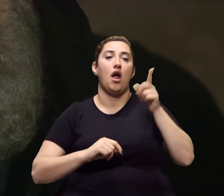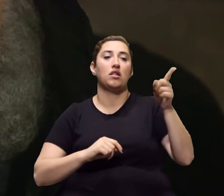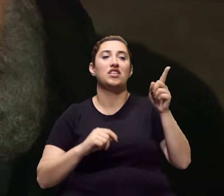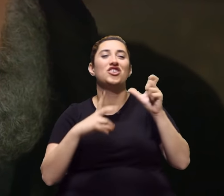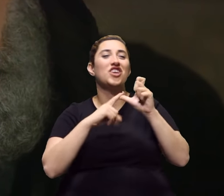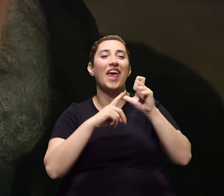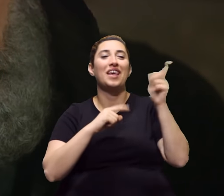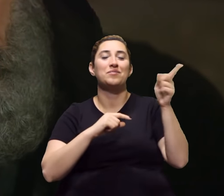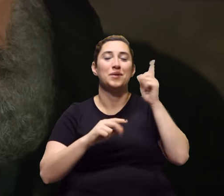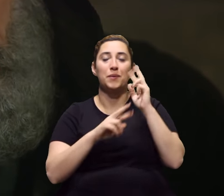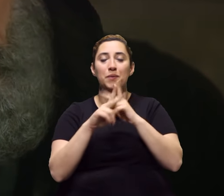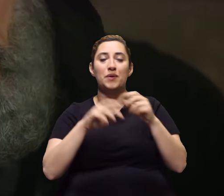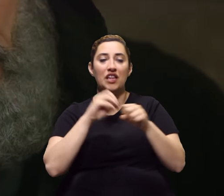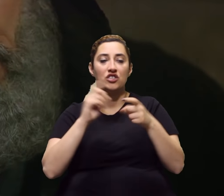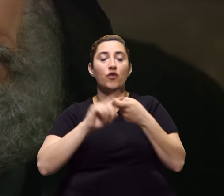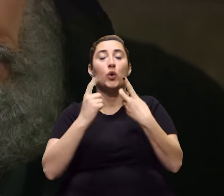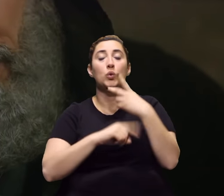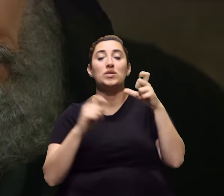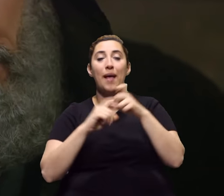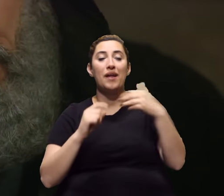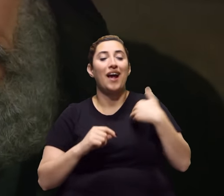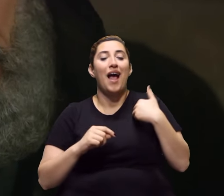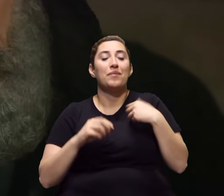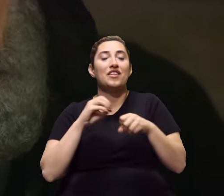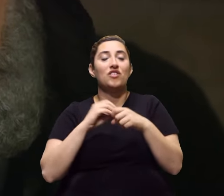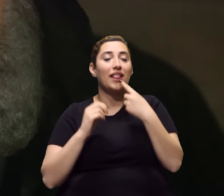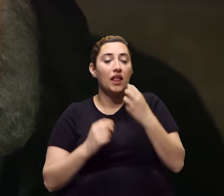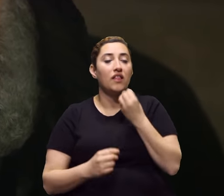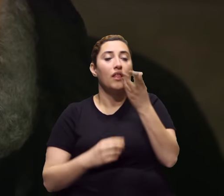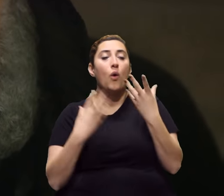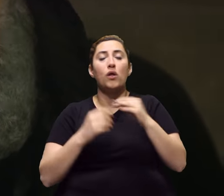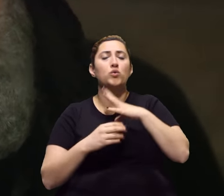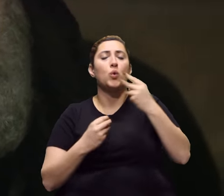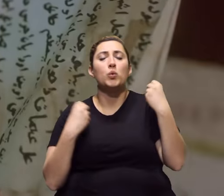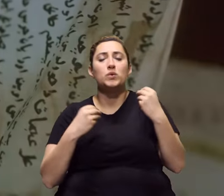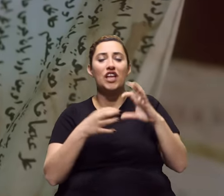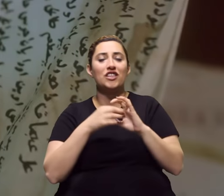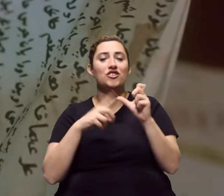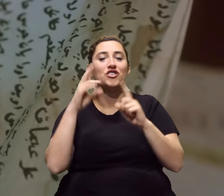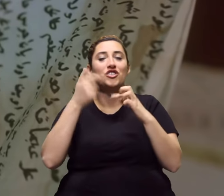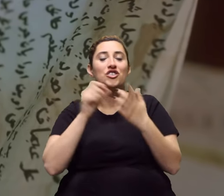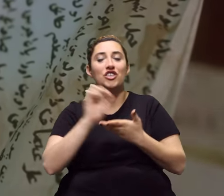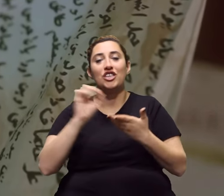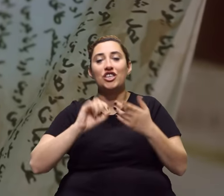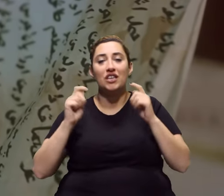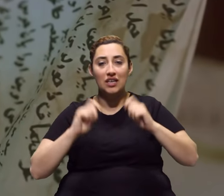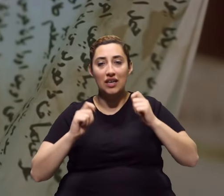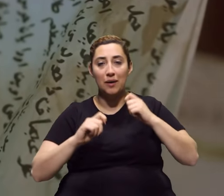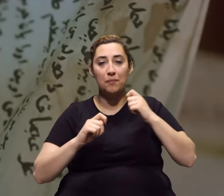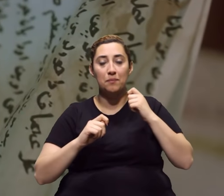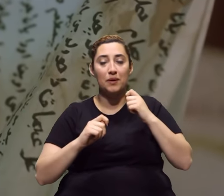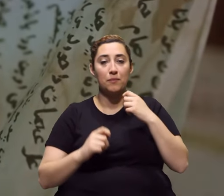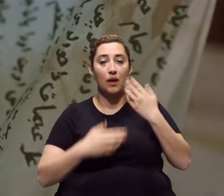nice kerametlerine, dahi Yunus Emre'nin gönlünden diline akan nice fevkal beşer şiirini söyleyip